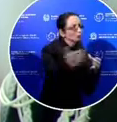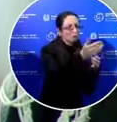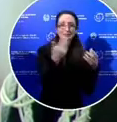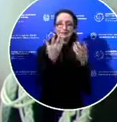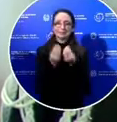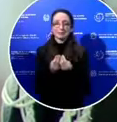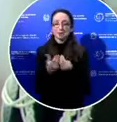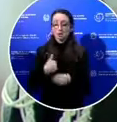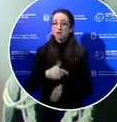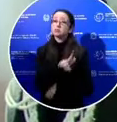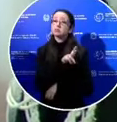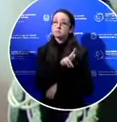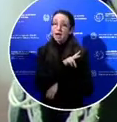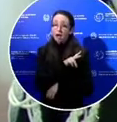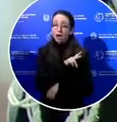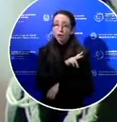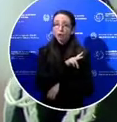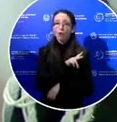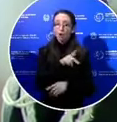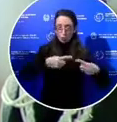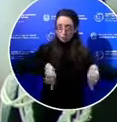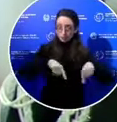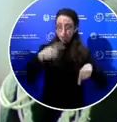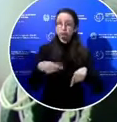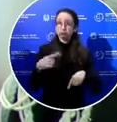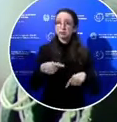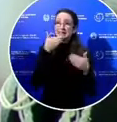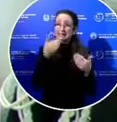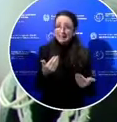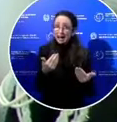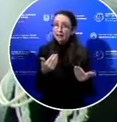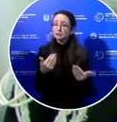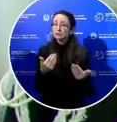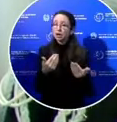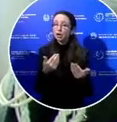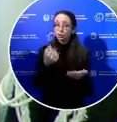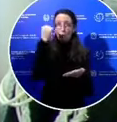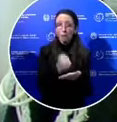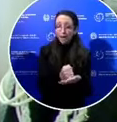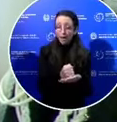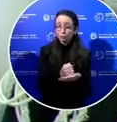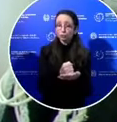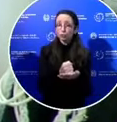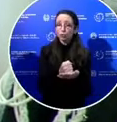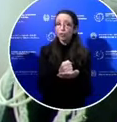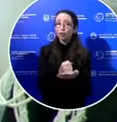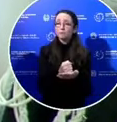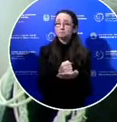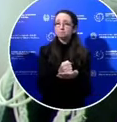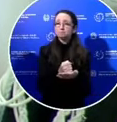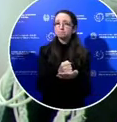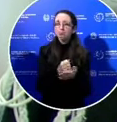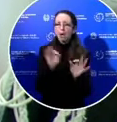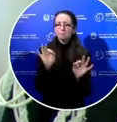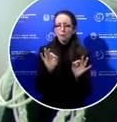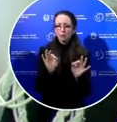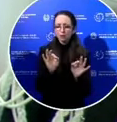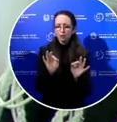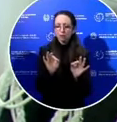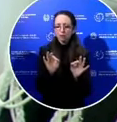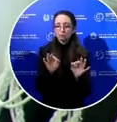fine di questa conferenza, grazie al documento che si produrrà, non soltanto ci sarà quella che sarà il piano d'azione che a